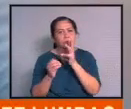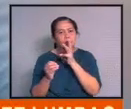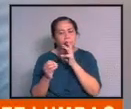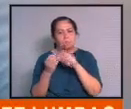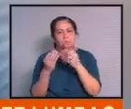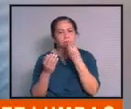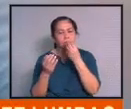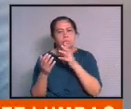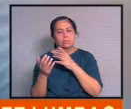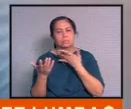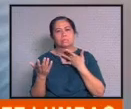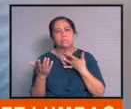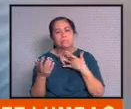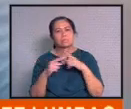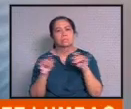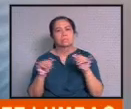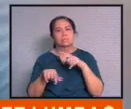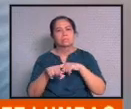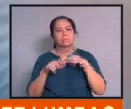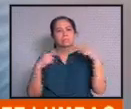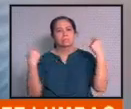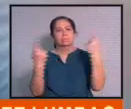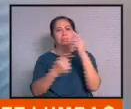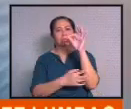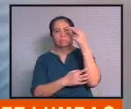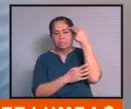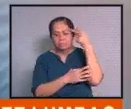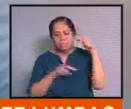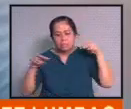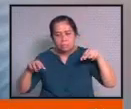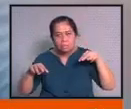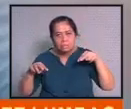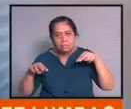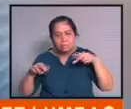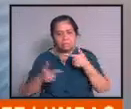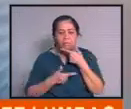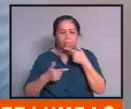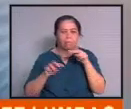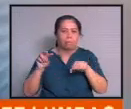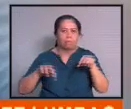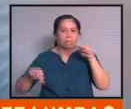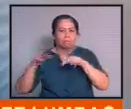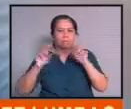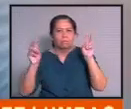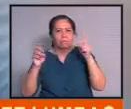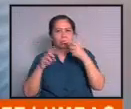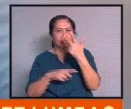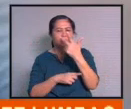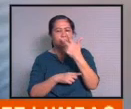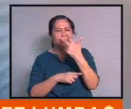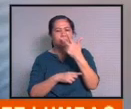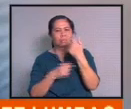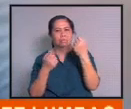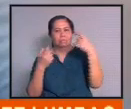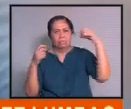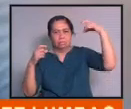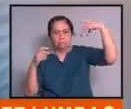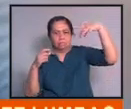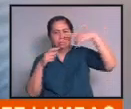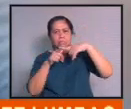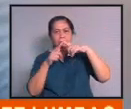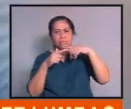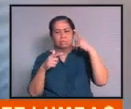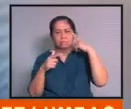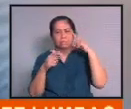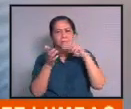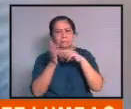saka walang tubig, and at the same time may siyam na ulo na tumatawa, and then may parang tatlong light bulb. So tingin ko, yung nine